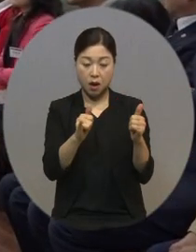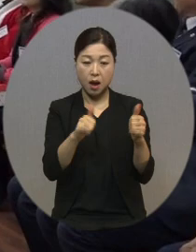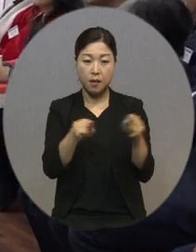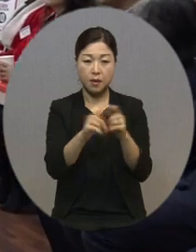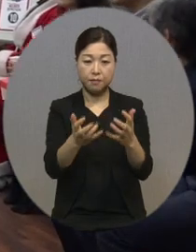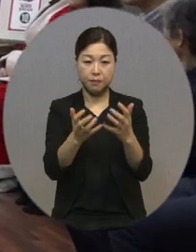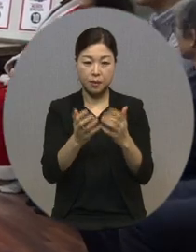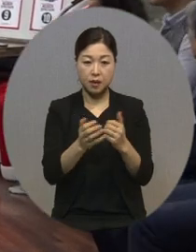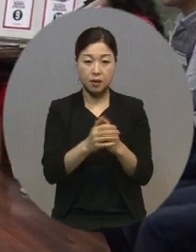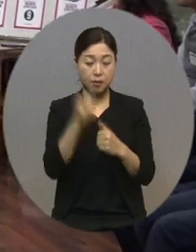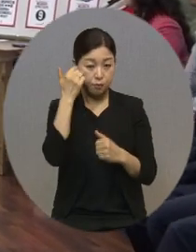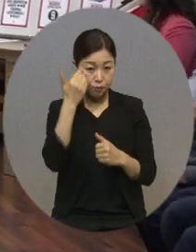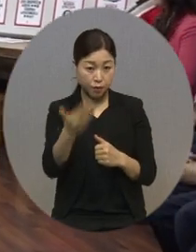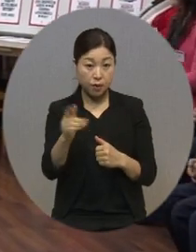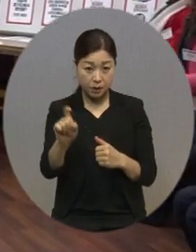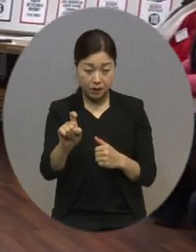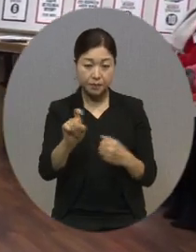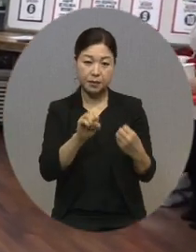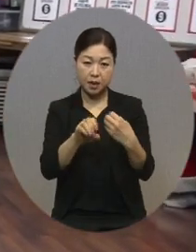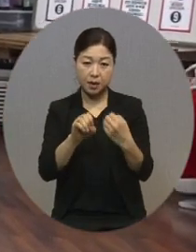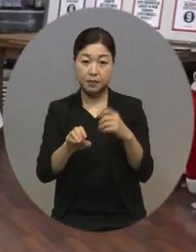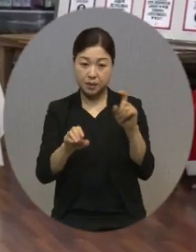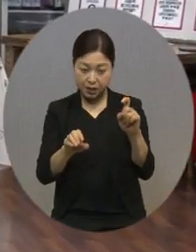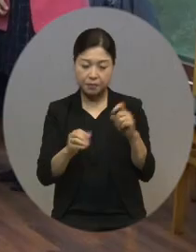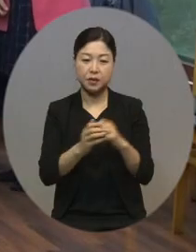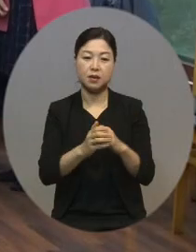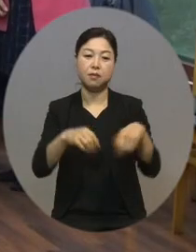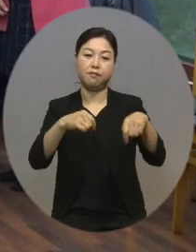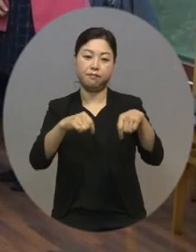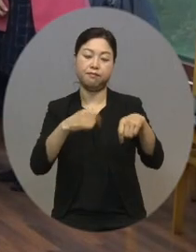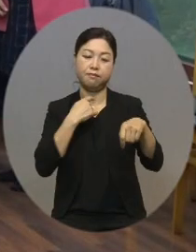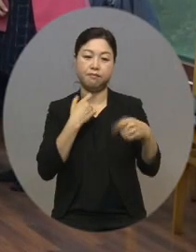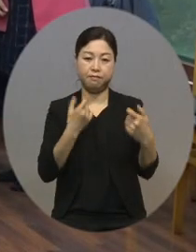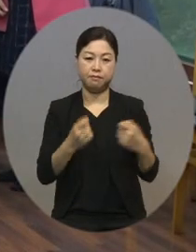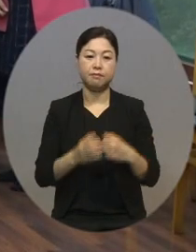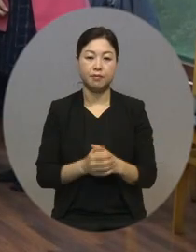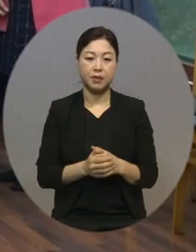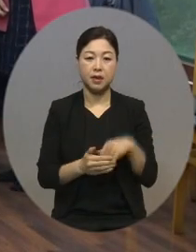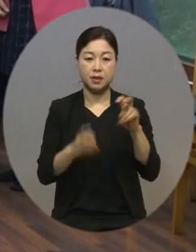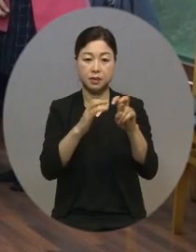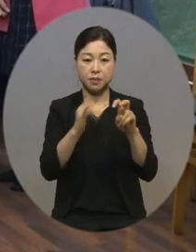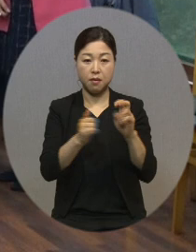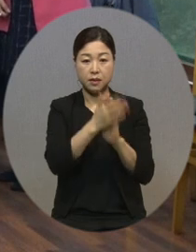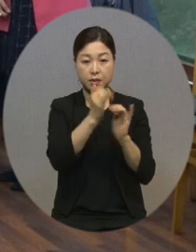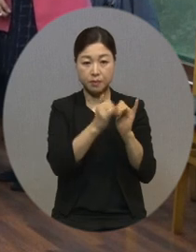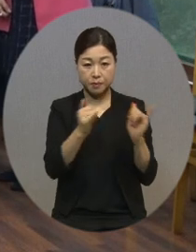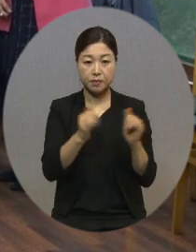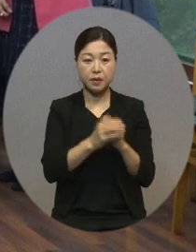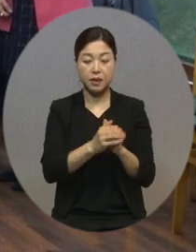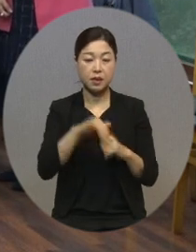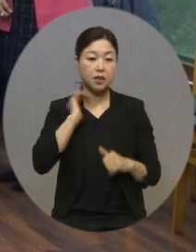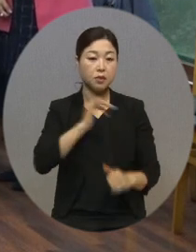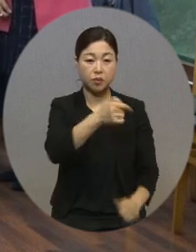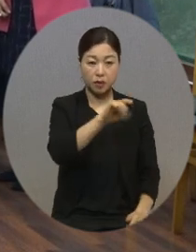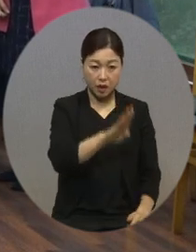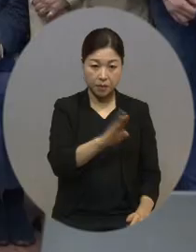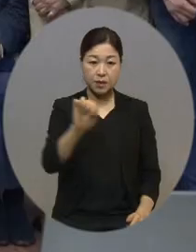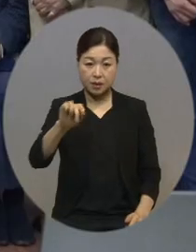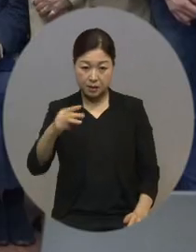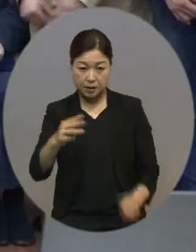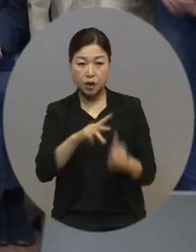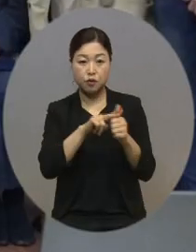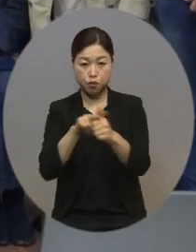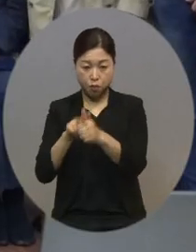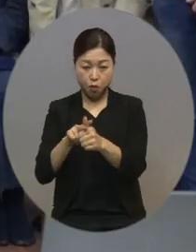신문십답 이색정책 간담회를 가졌습니다. 간담회에는 20여 명의 시민, 의정부 갑 국회의원 후보, 의정부 을